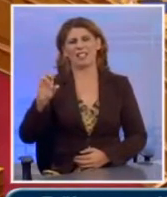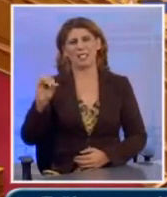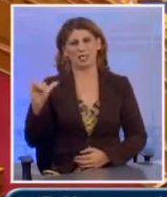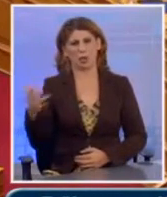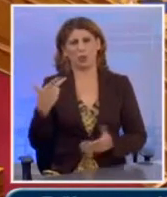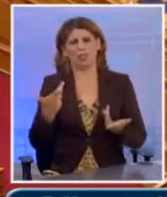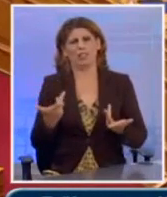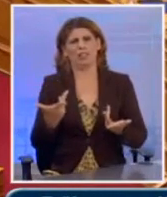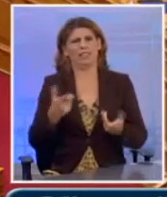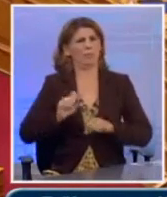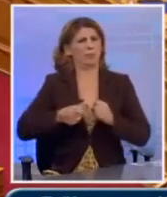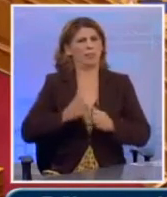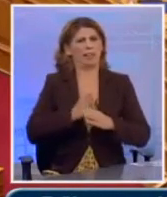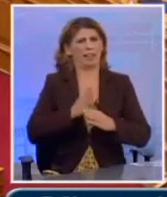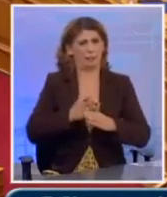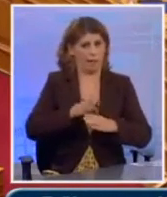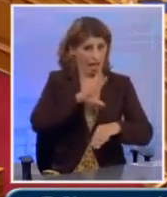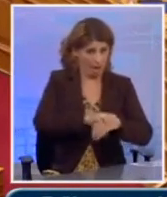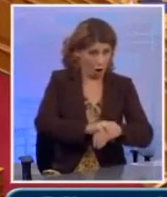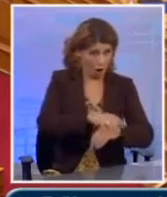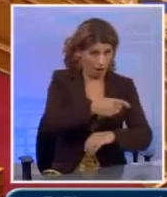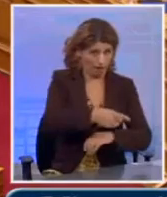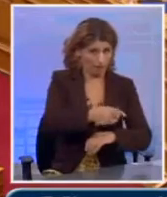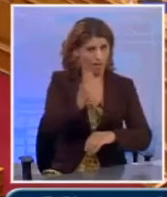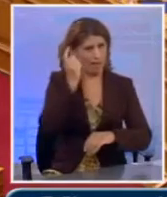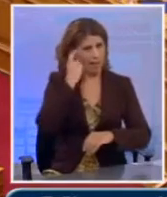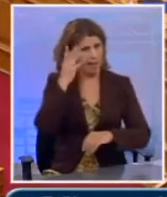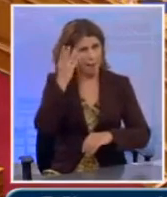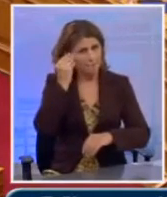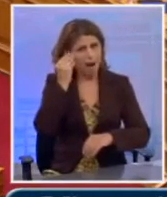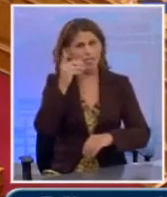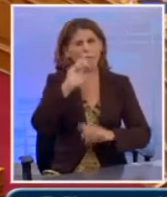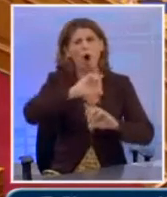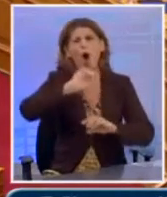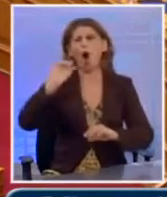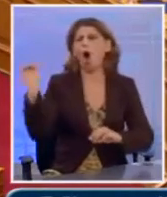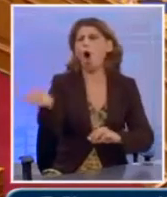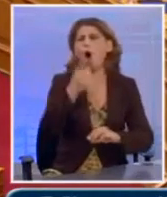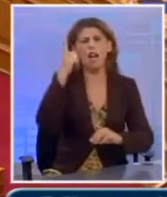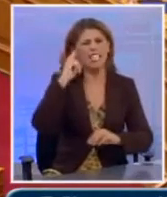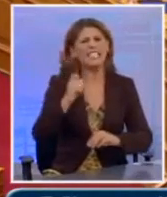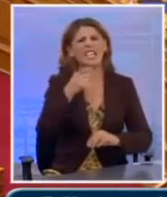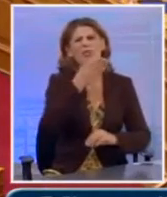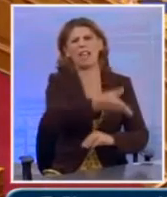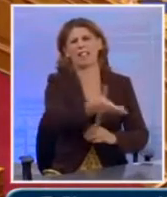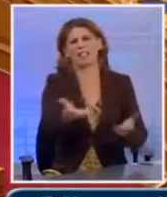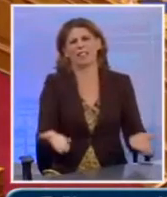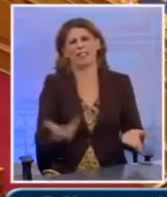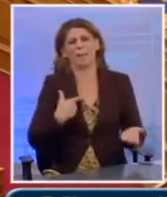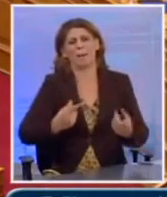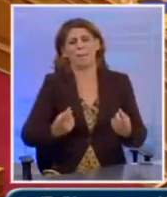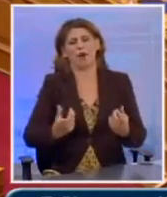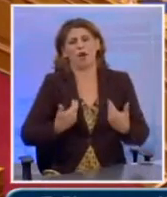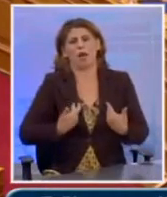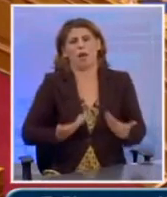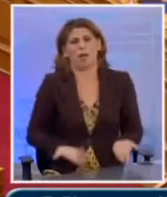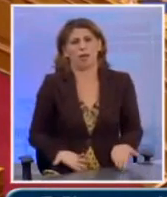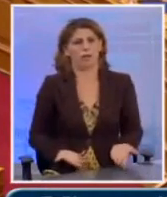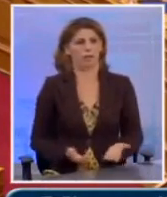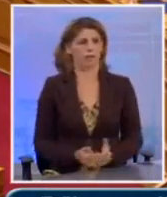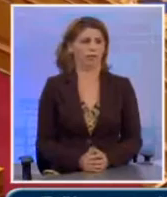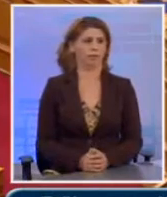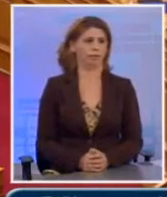κάποιες ενοχές σας? Σας έχουμε πάρει χαμπάρι πια, όλοι ξέρουν για σας. Μην με προκαλείτε. Παρακαλώ πολύ.